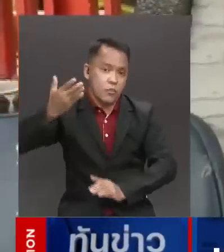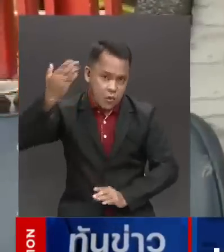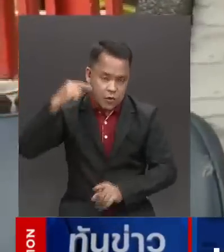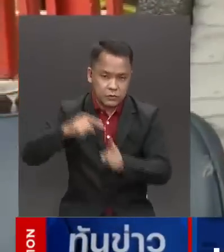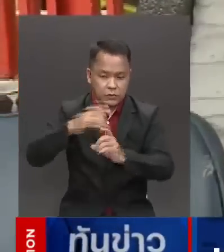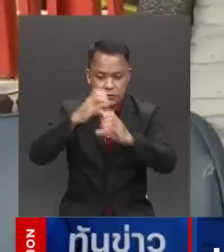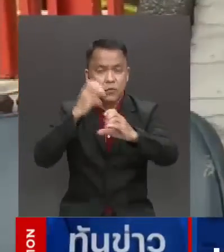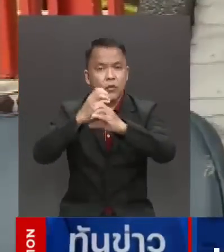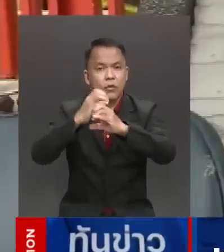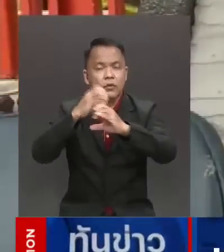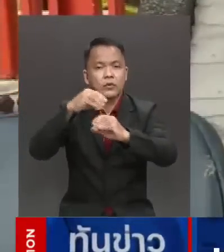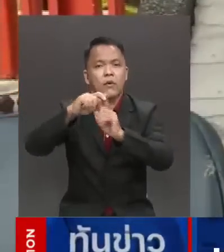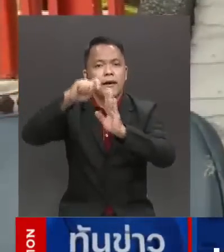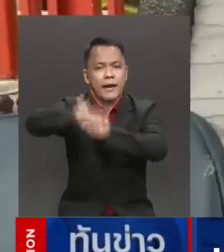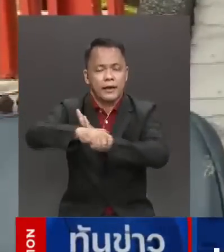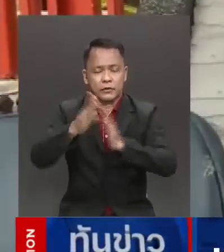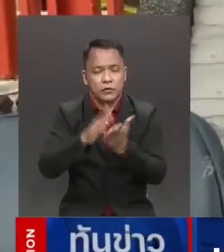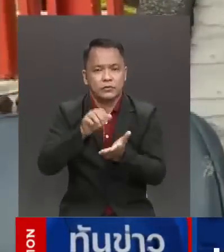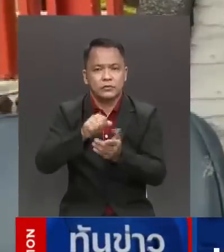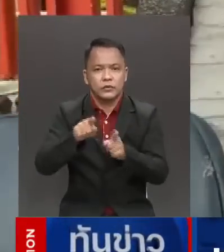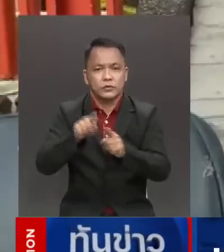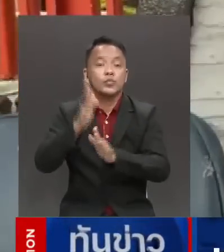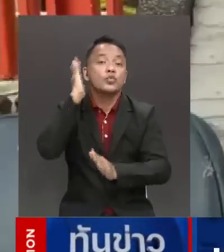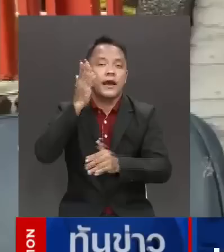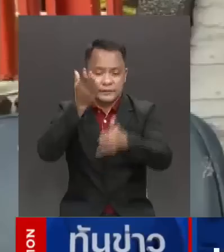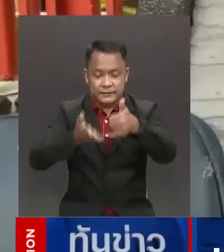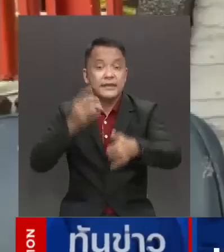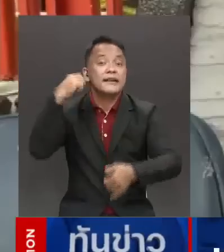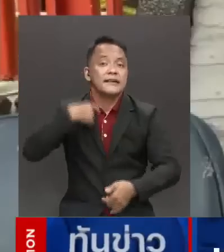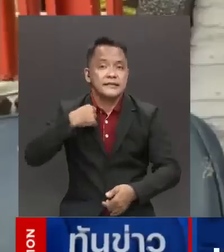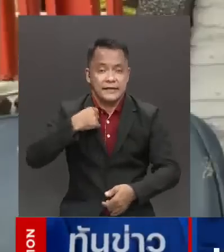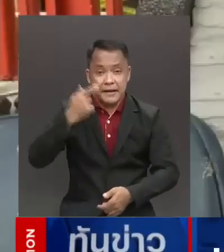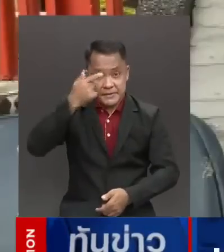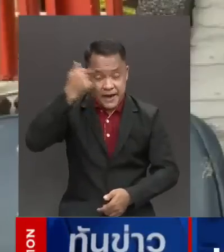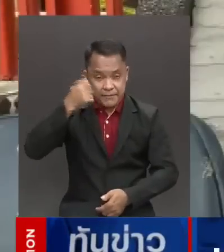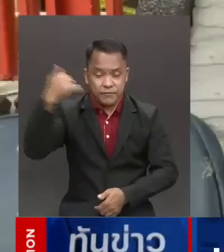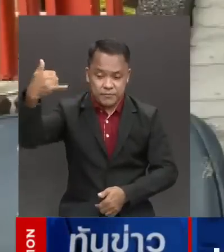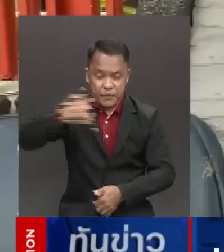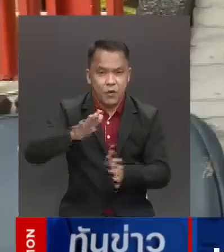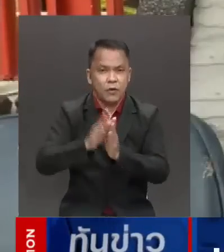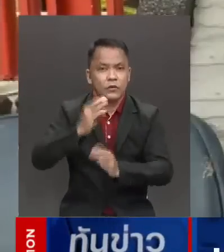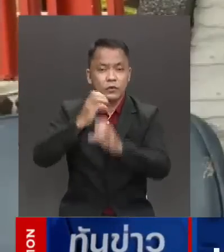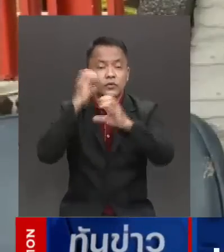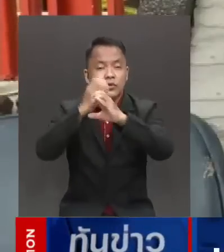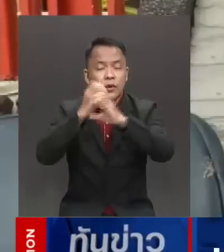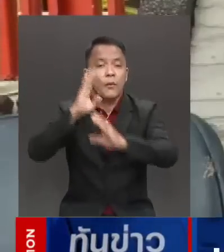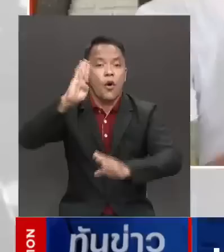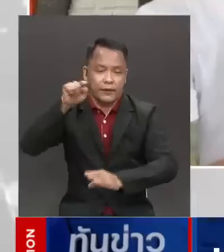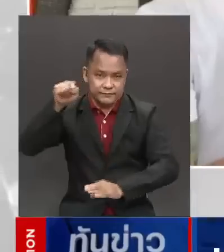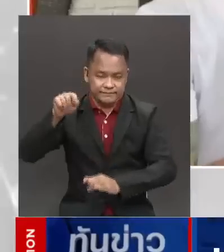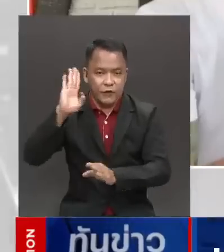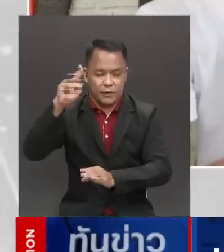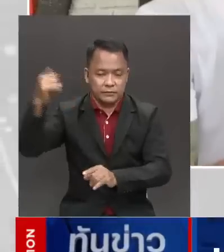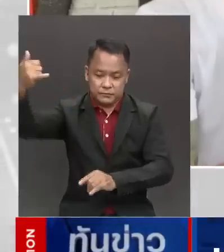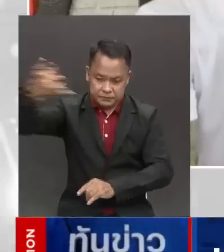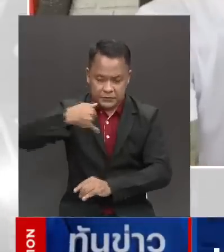ที่ขนส่งในเมืองโคราชพนักงานชายเสื้อสีดำค่ะเป็นพนักงานของรถโดยสารเอกชนแห่งหนึ่งเ